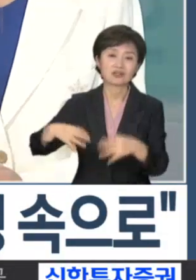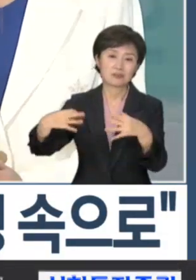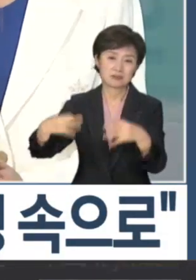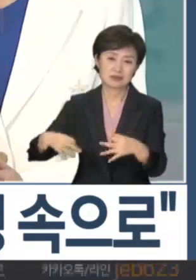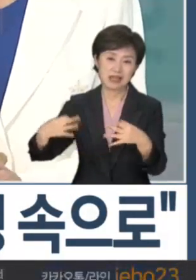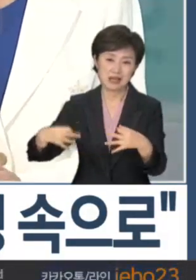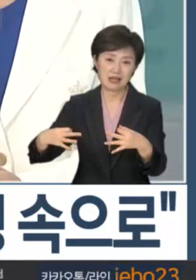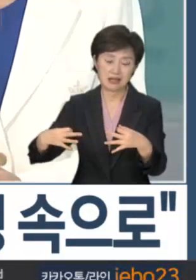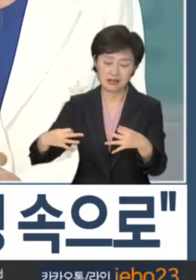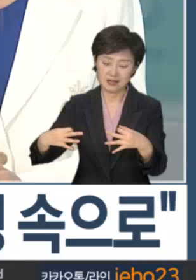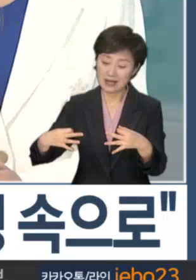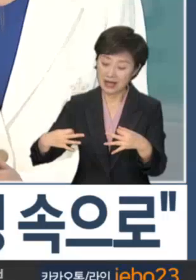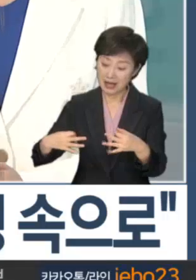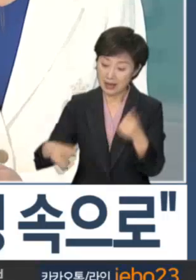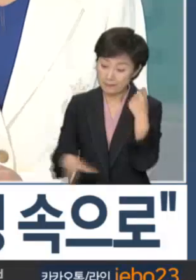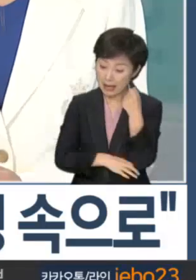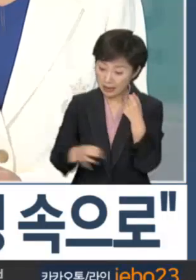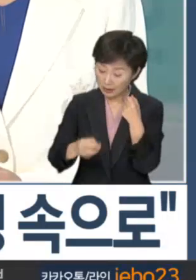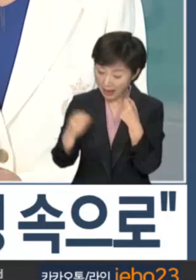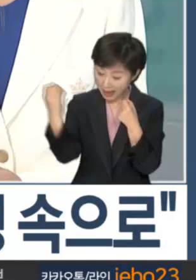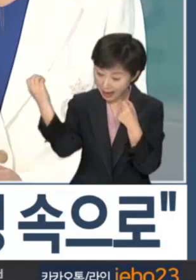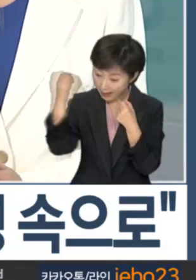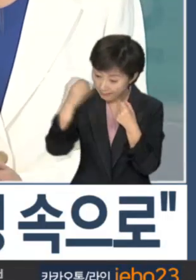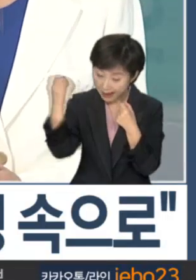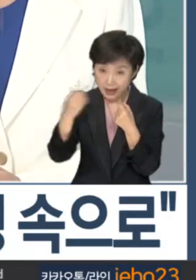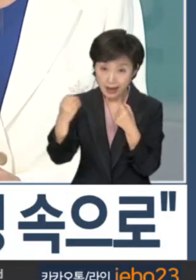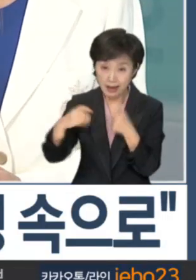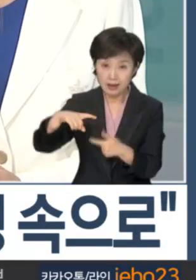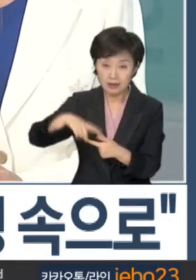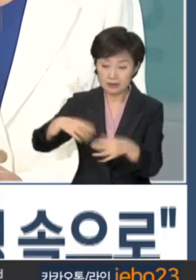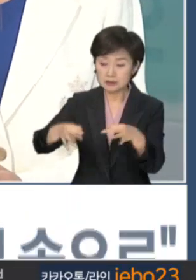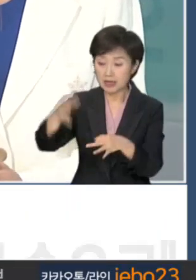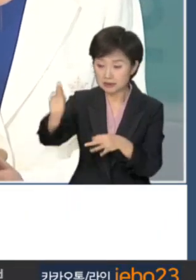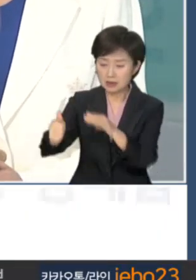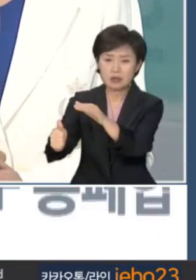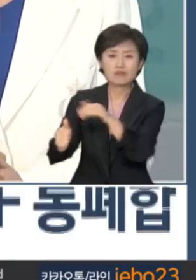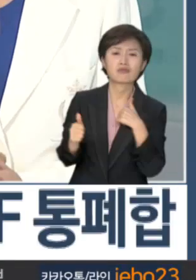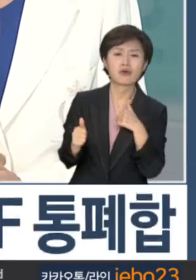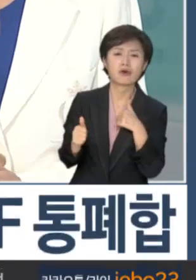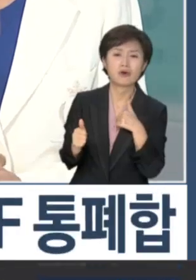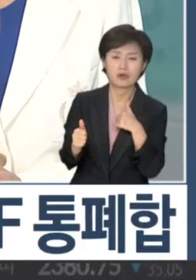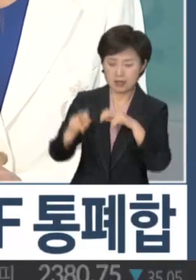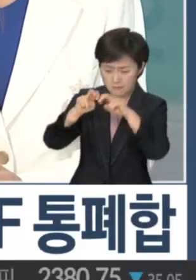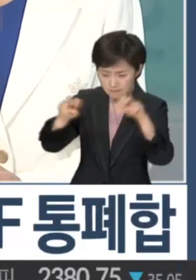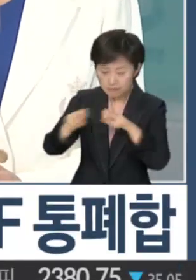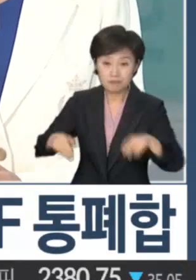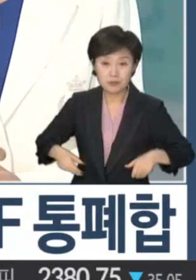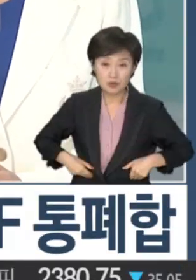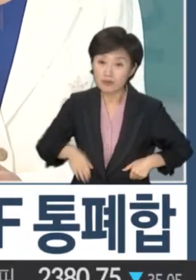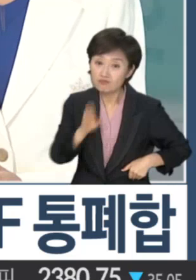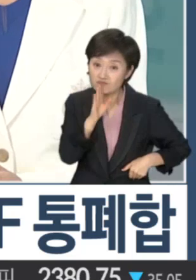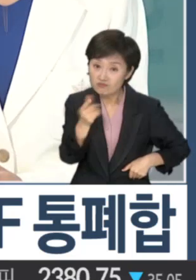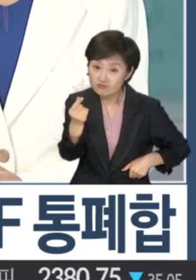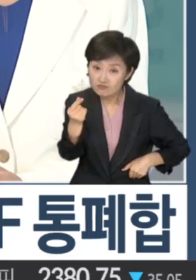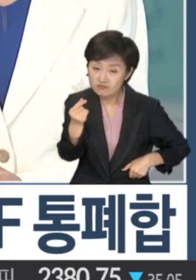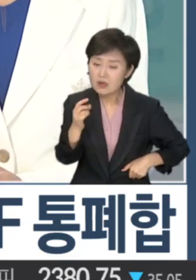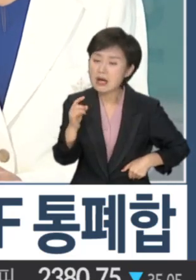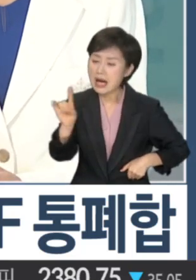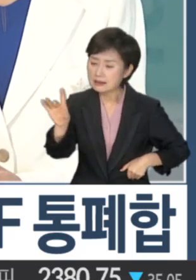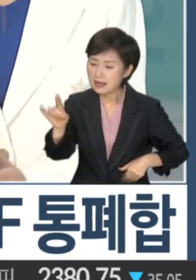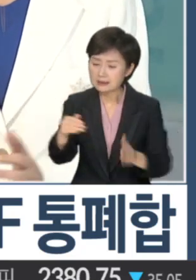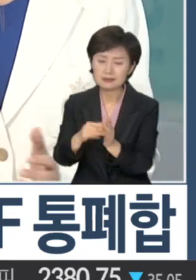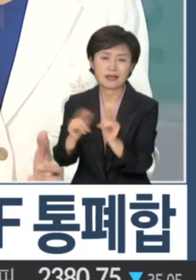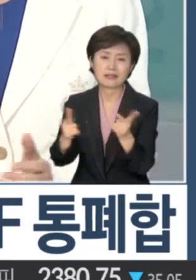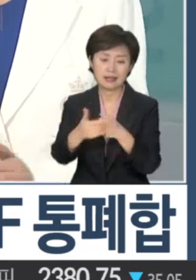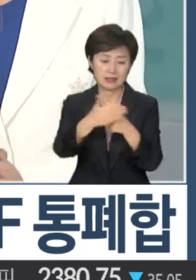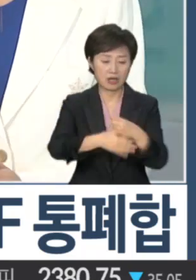뭐 그런 내용들도 경남은행 장을 불러서 좀 그것도 파헤쳐야 될 일이고요. 뭐 그거 외에도